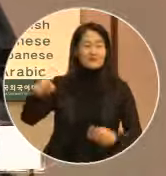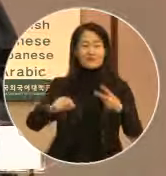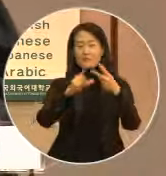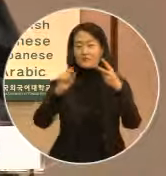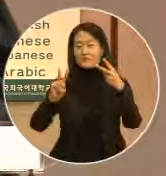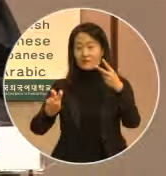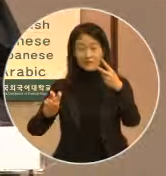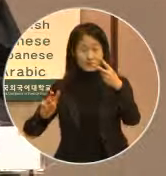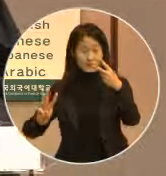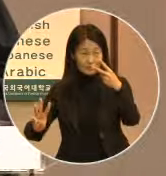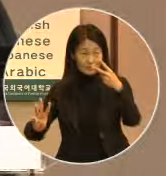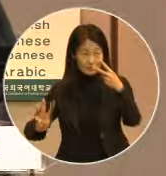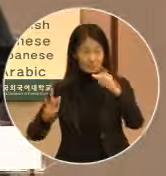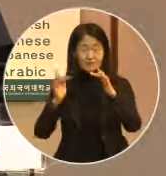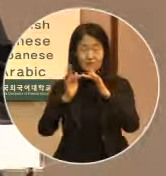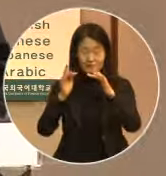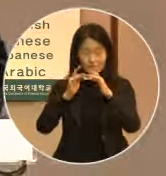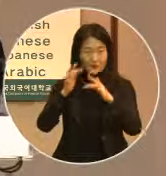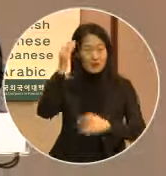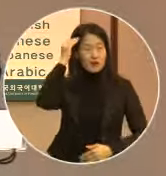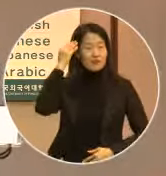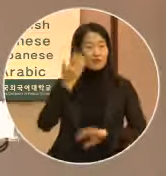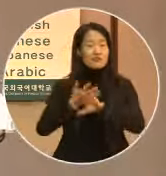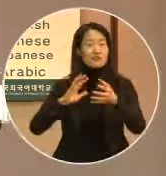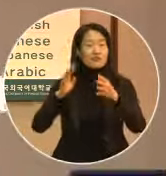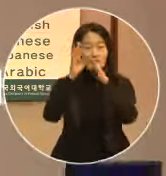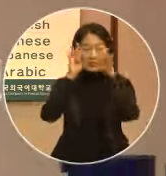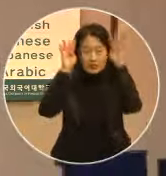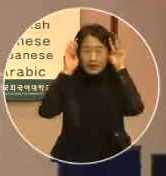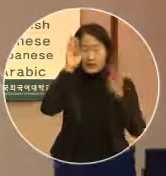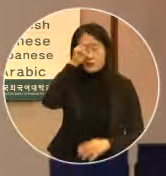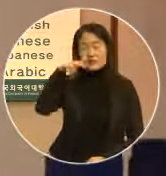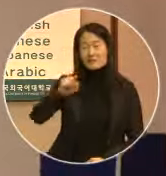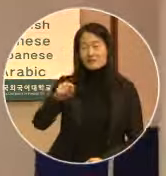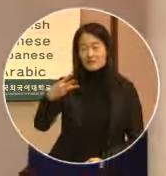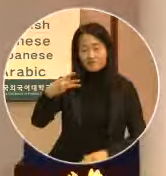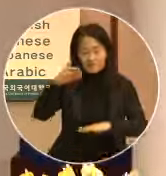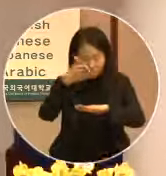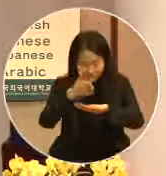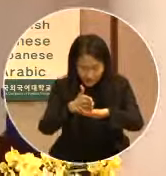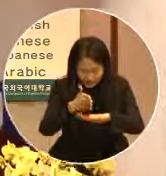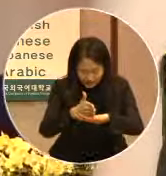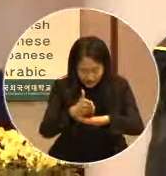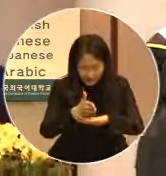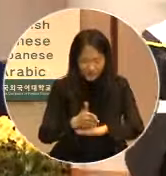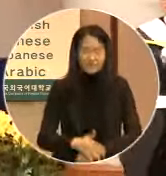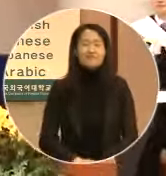2월 23일 사이버 한국외고대학교 총장 박찬 감사합니다.